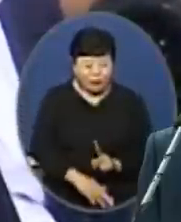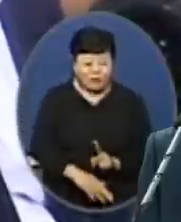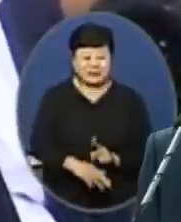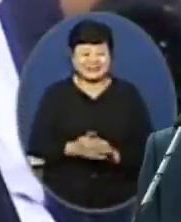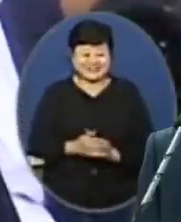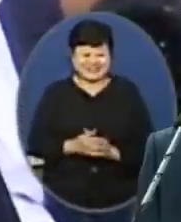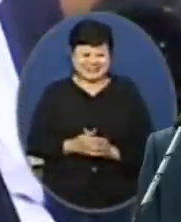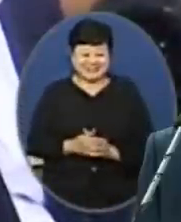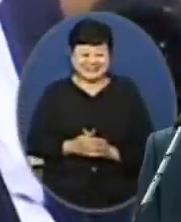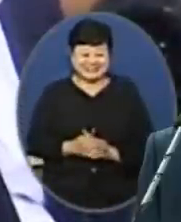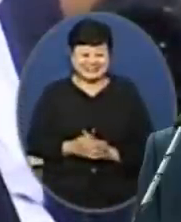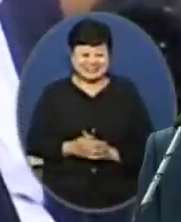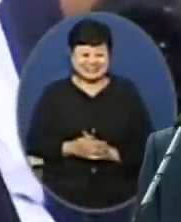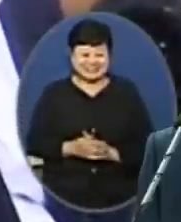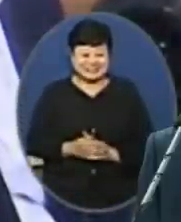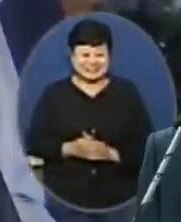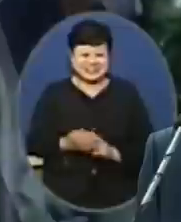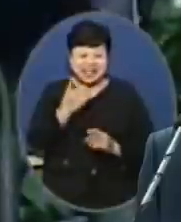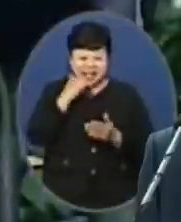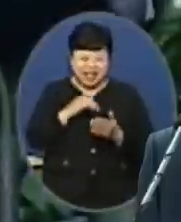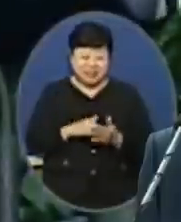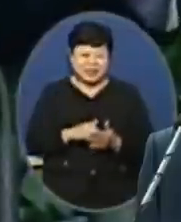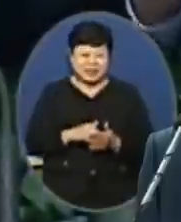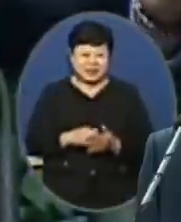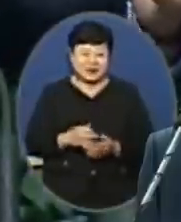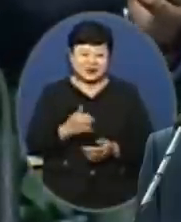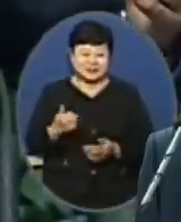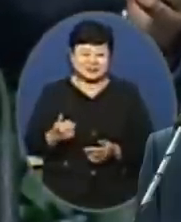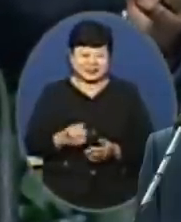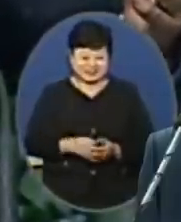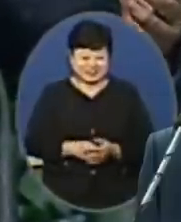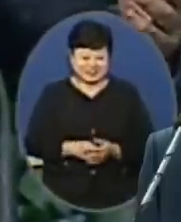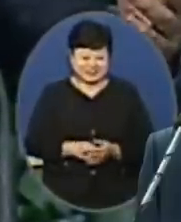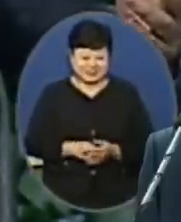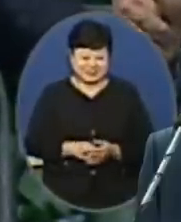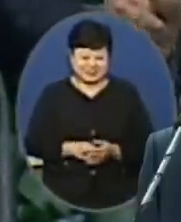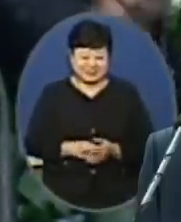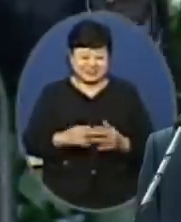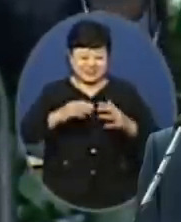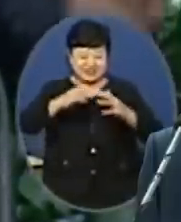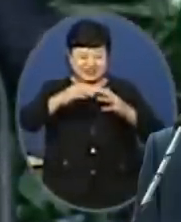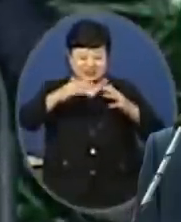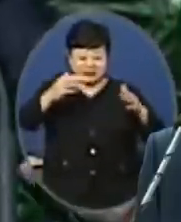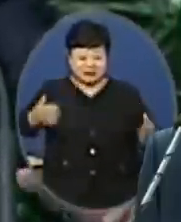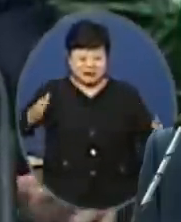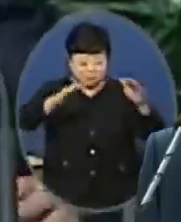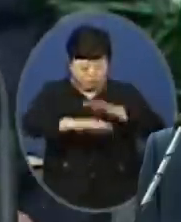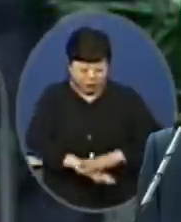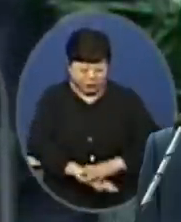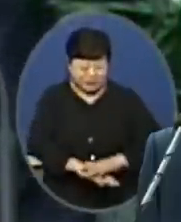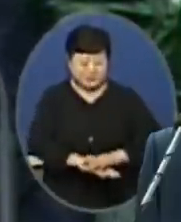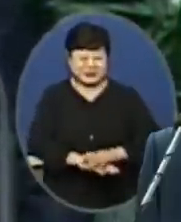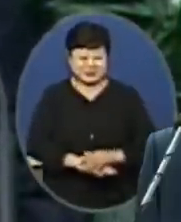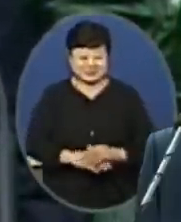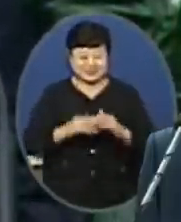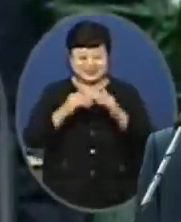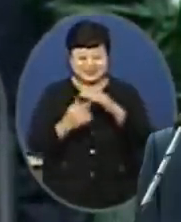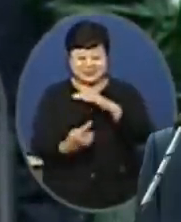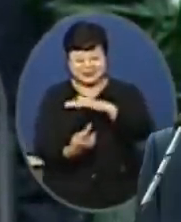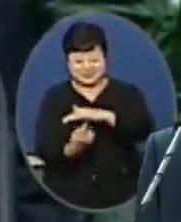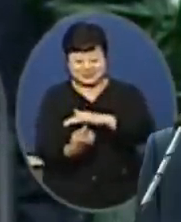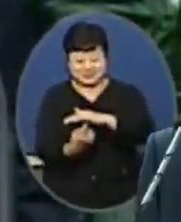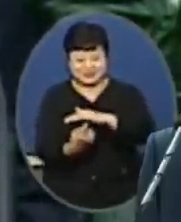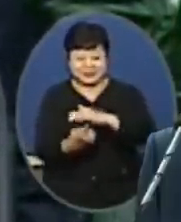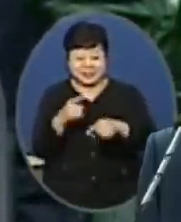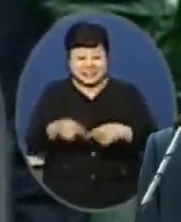그 바지게 뒤에는 돌멩이를 크게 얹어놨기 때문에 굉장히 무거운 것이 확 떨어져서 새 위에